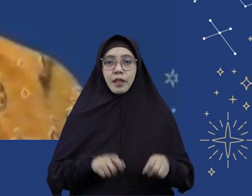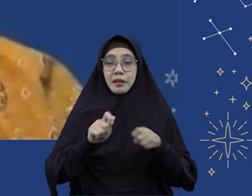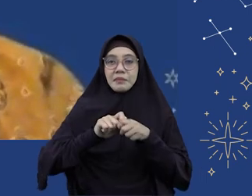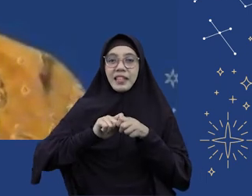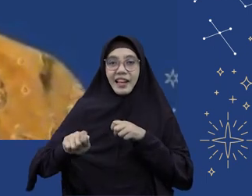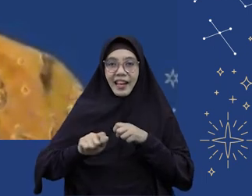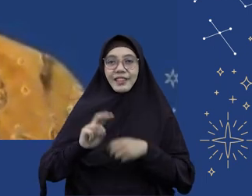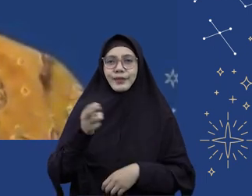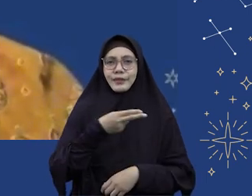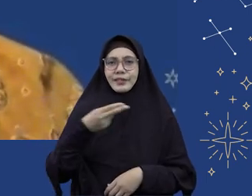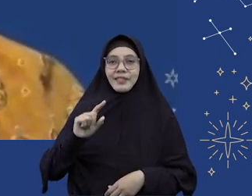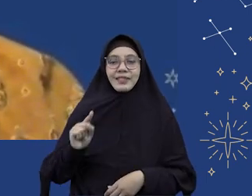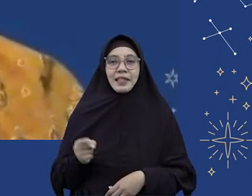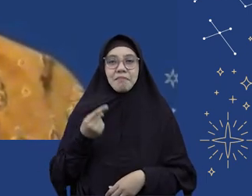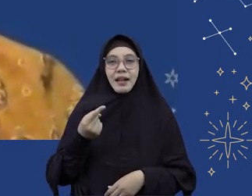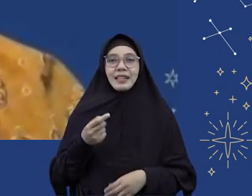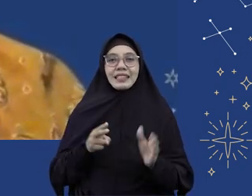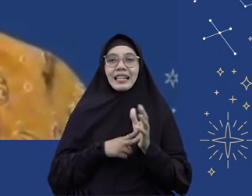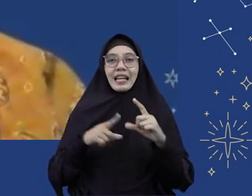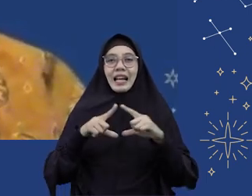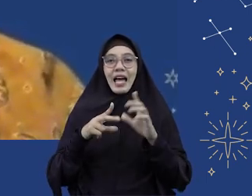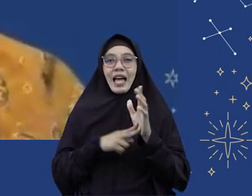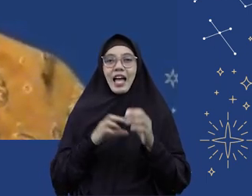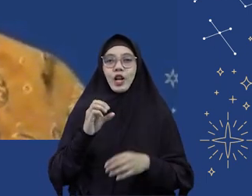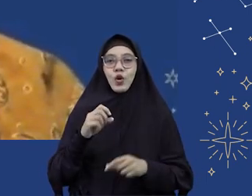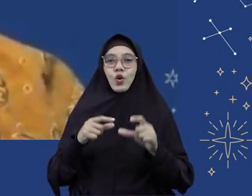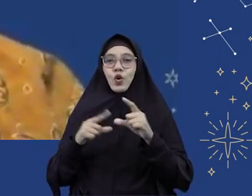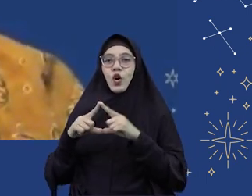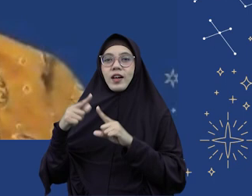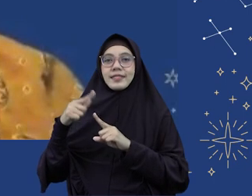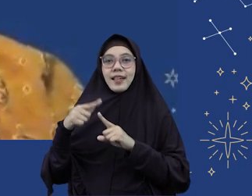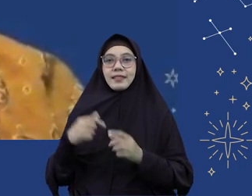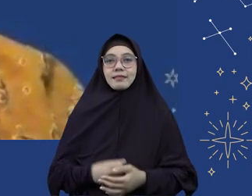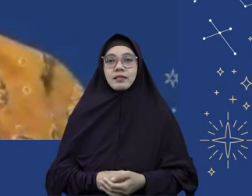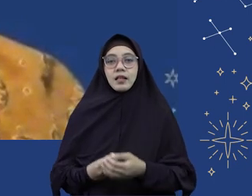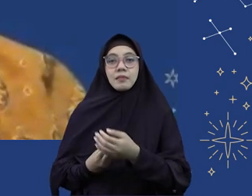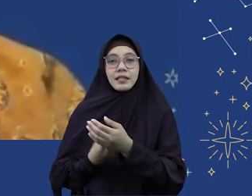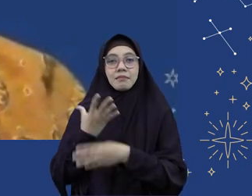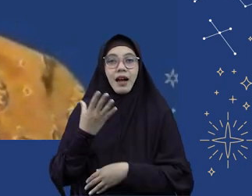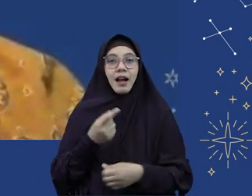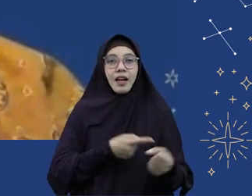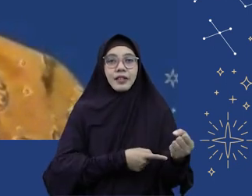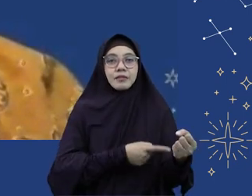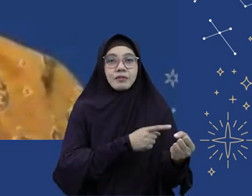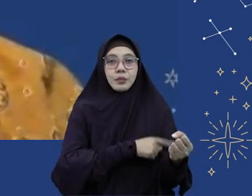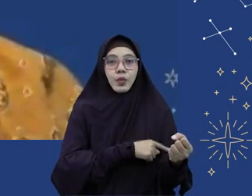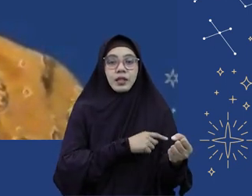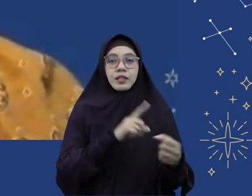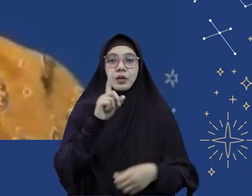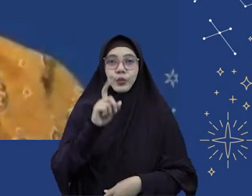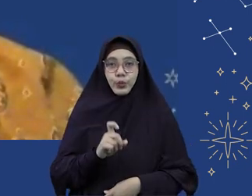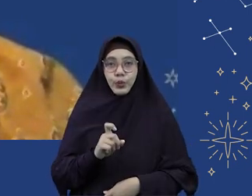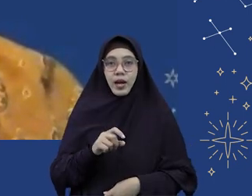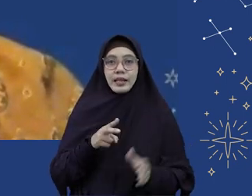pertama untuk meluncurkan nalusat perkembangan kebutuhan terhadap Nano saat ini dari tahun ke tahun